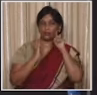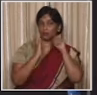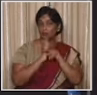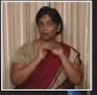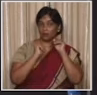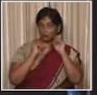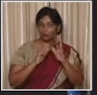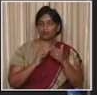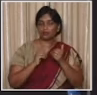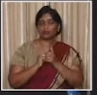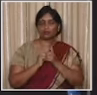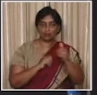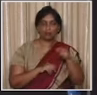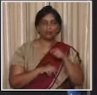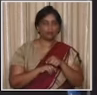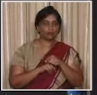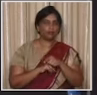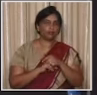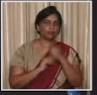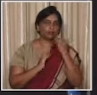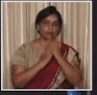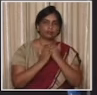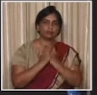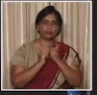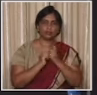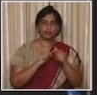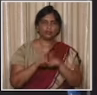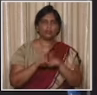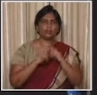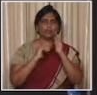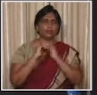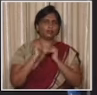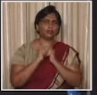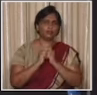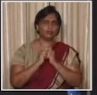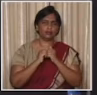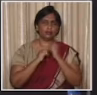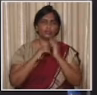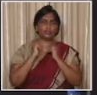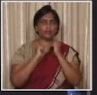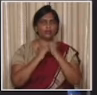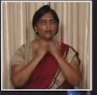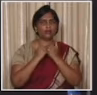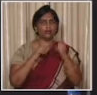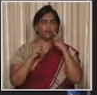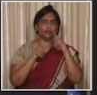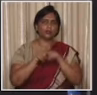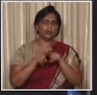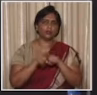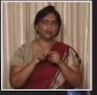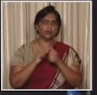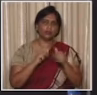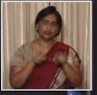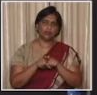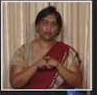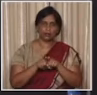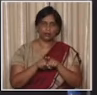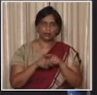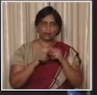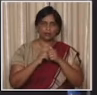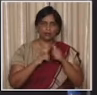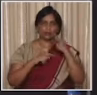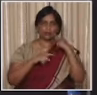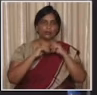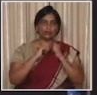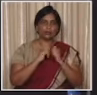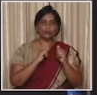විනිවිදභාවයෙන් කටයුතු කරලා ඒ ලයිස්තුවක් කෙළිදරව් කරන්න. මොකද රටේ ජනතාව දැනගන්න ඕනේ, ඒ පවුලුත් දැනගන්න ඕනේ මේ